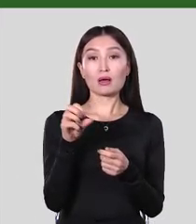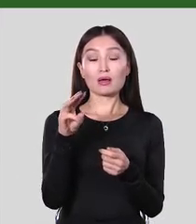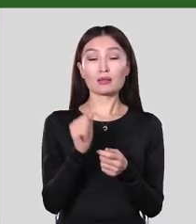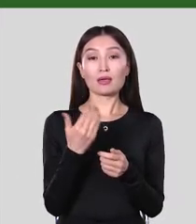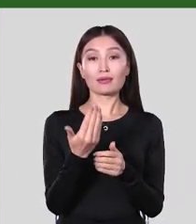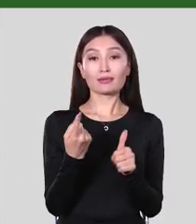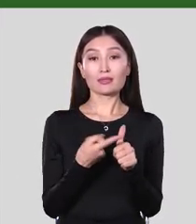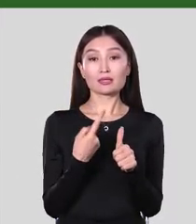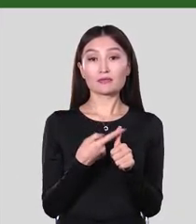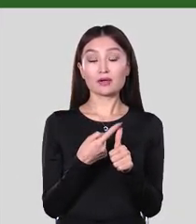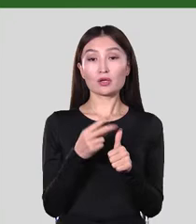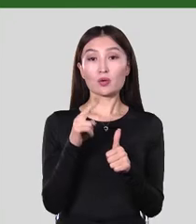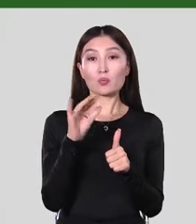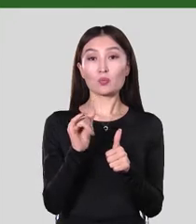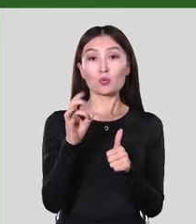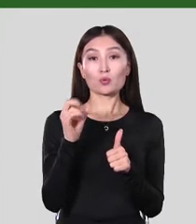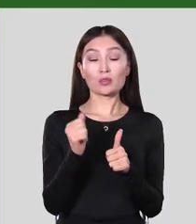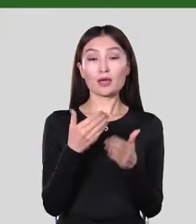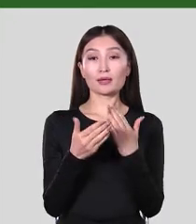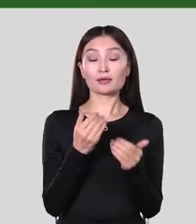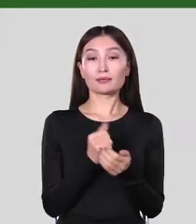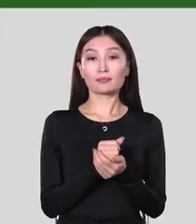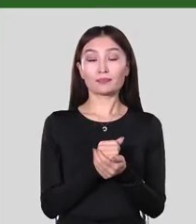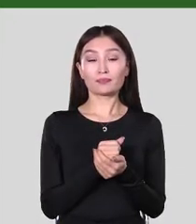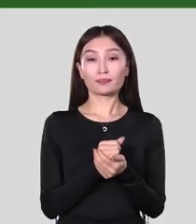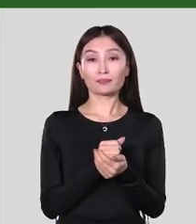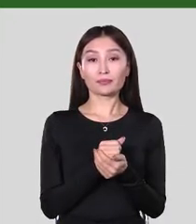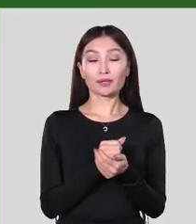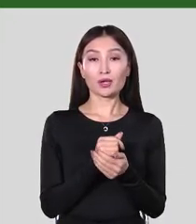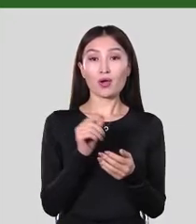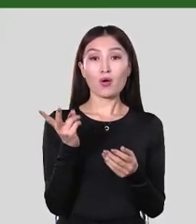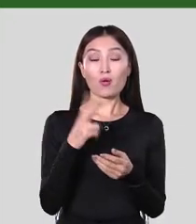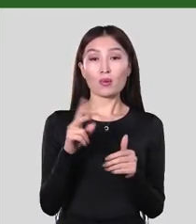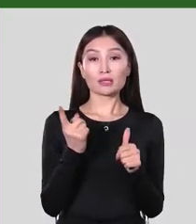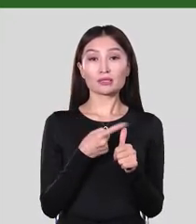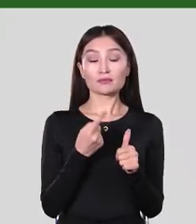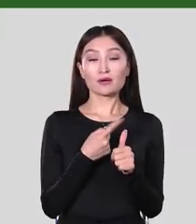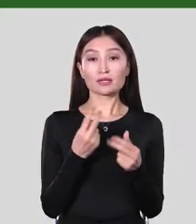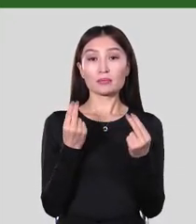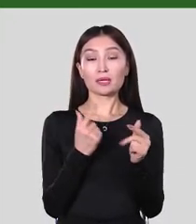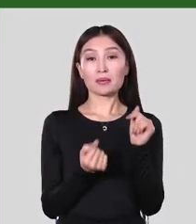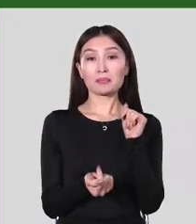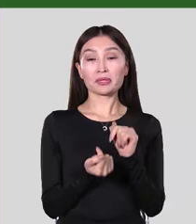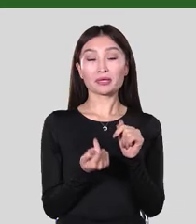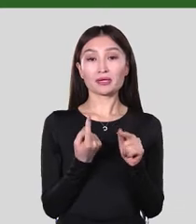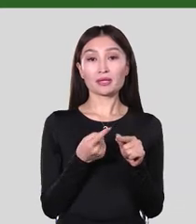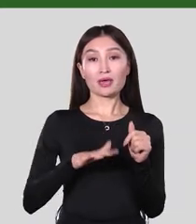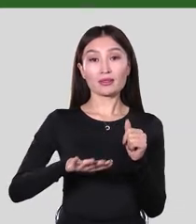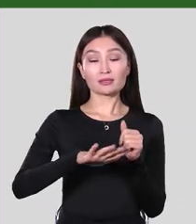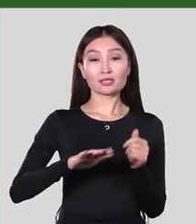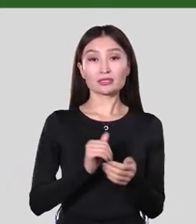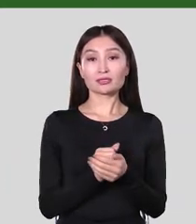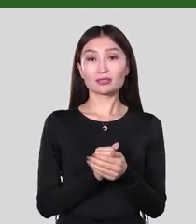Их называют Пуна или Альтиплана. Оба названия прекрасно подходят для этой части